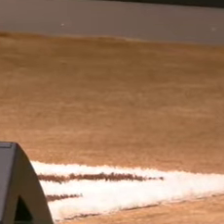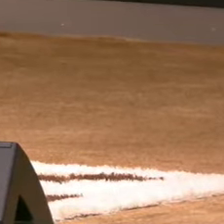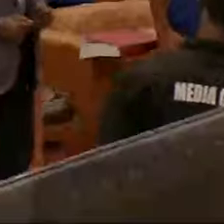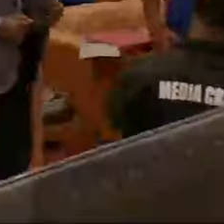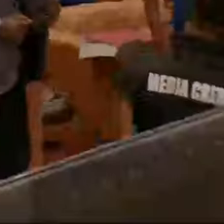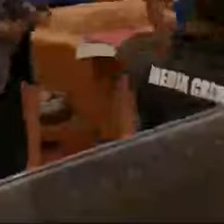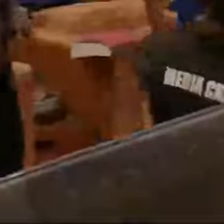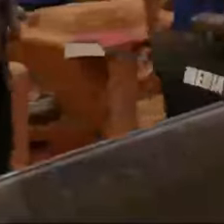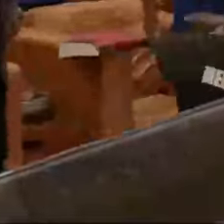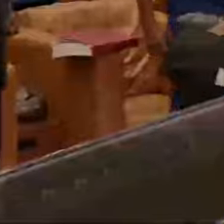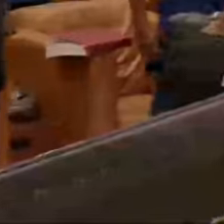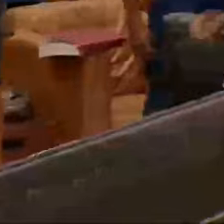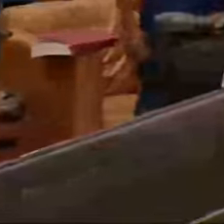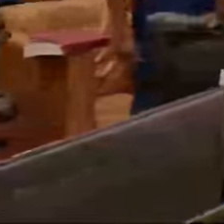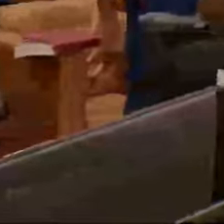Amen.